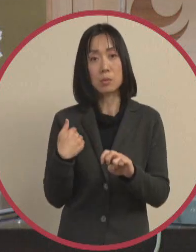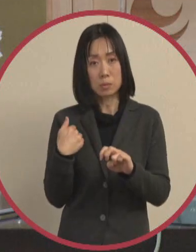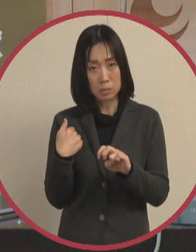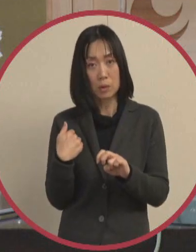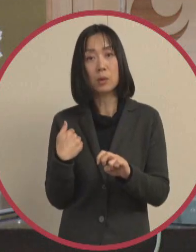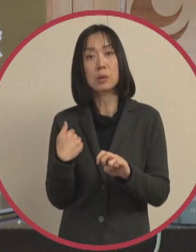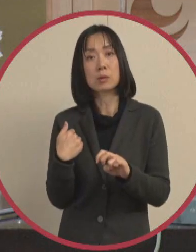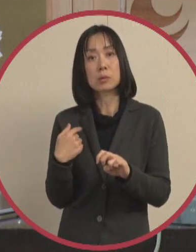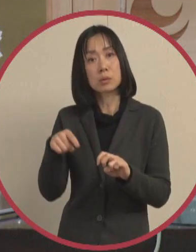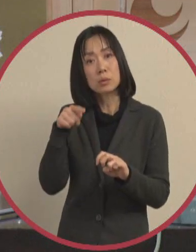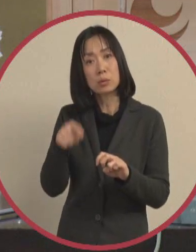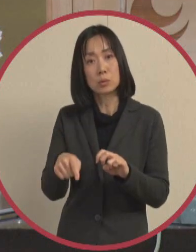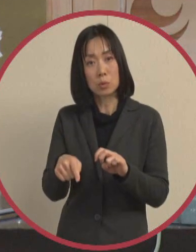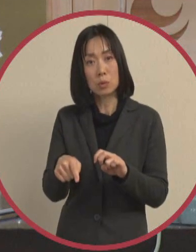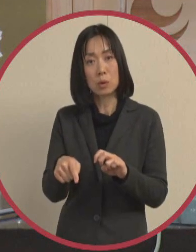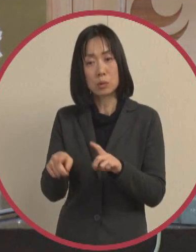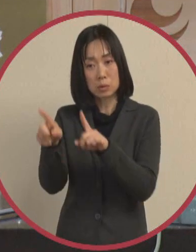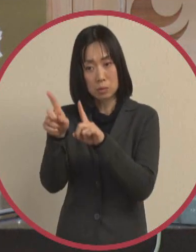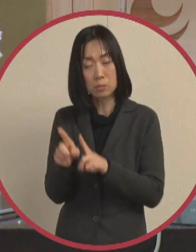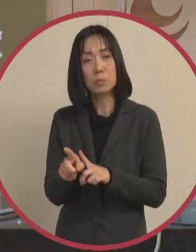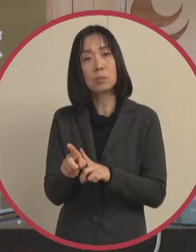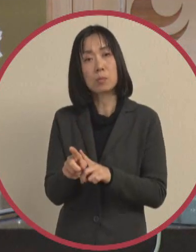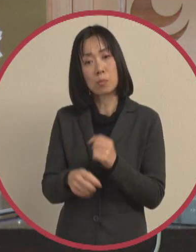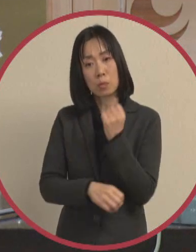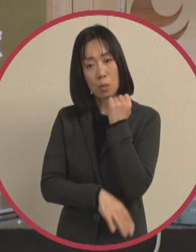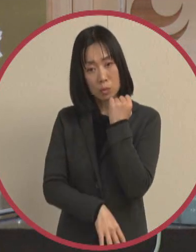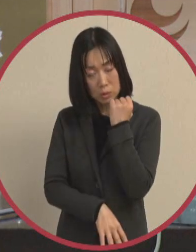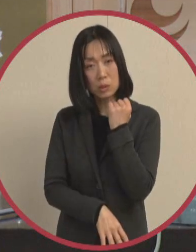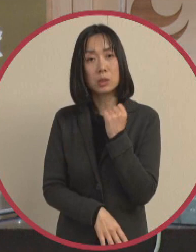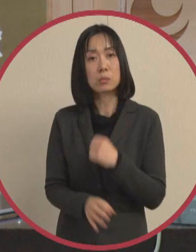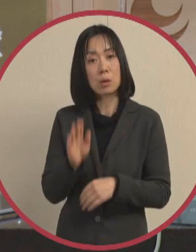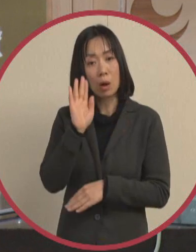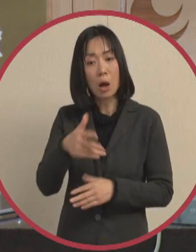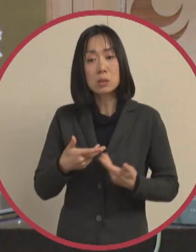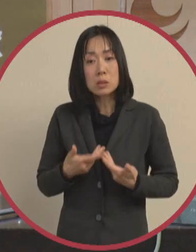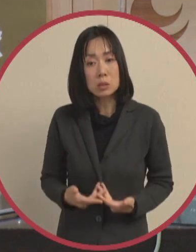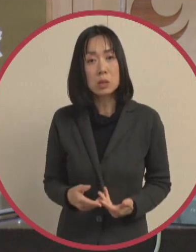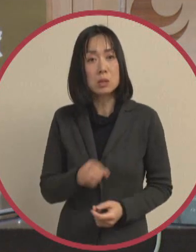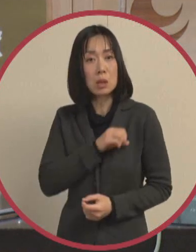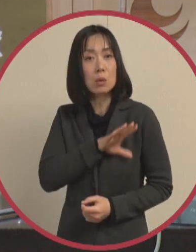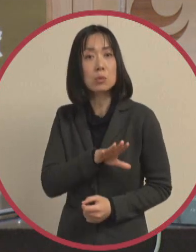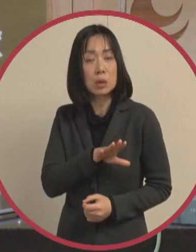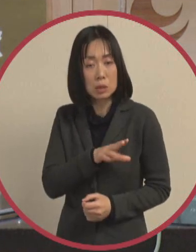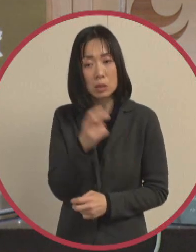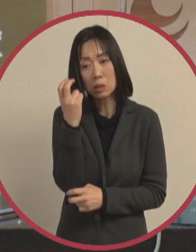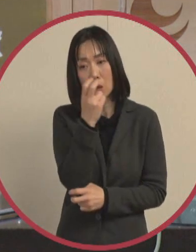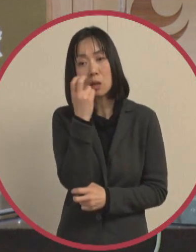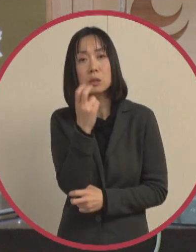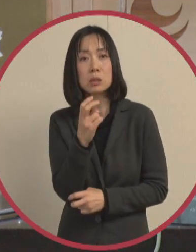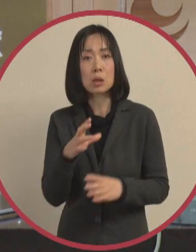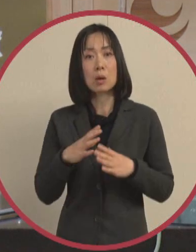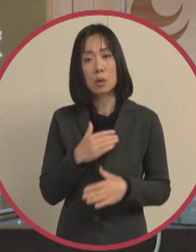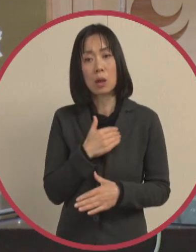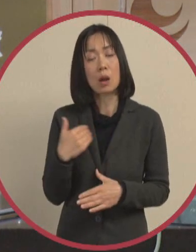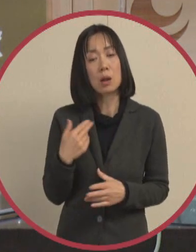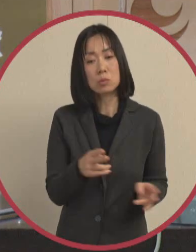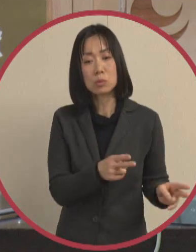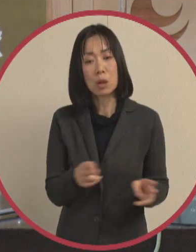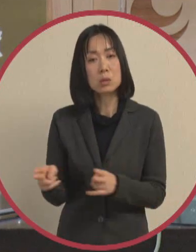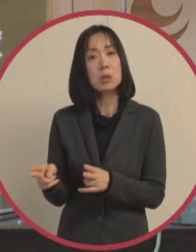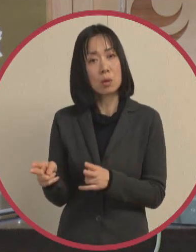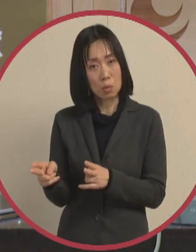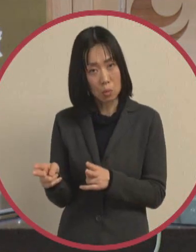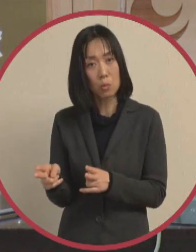ね、まあ、ある意味で言うと安心して積極的に検査に応じていただけるような体制を